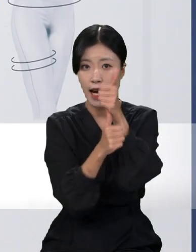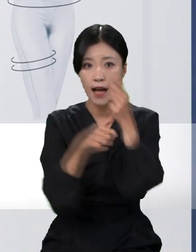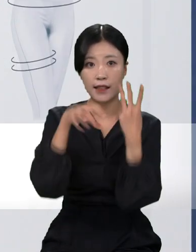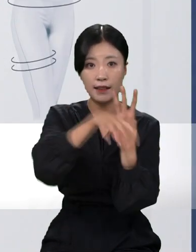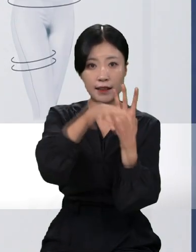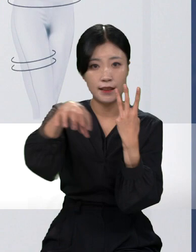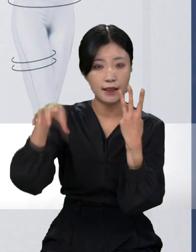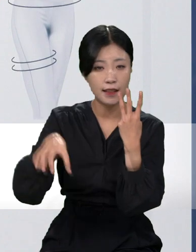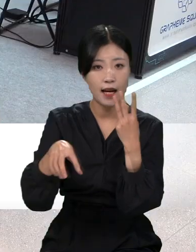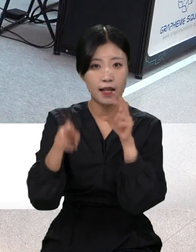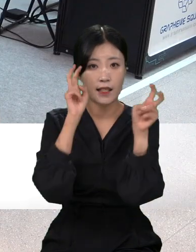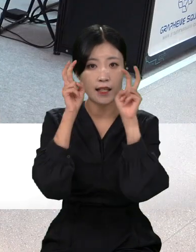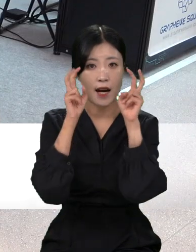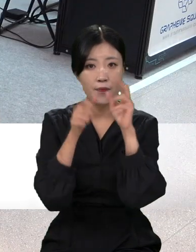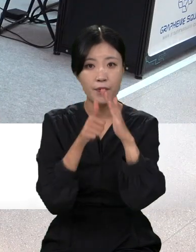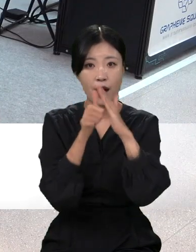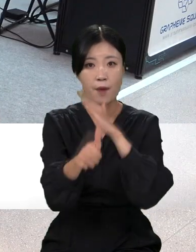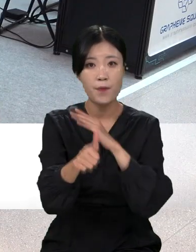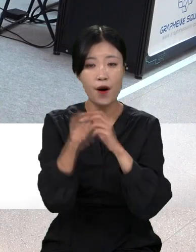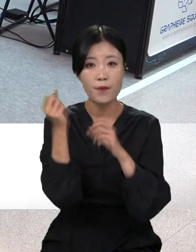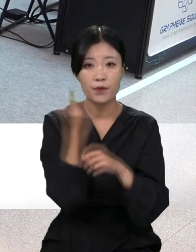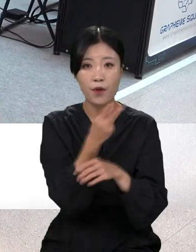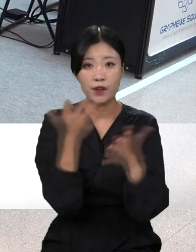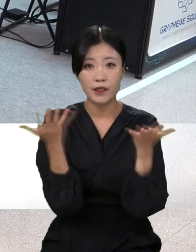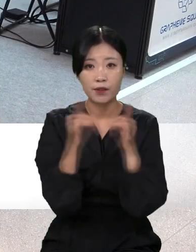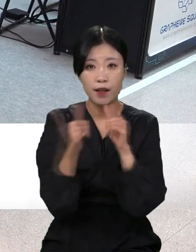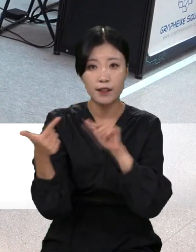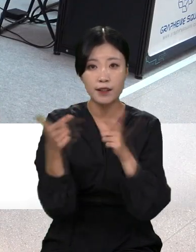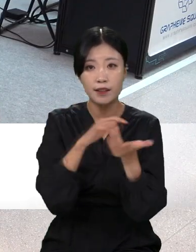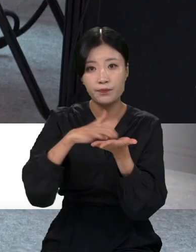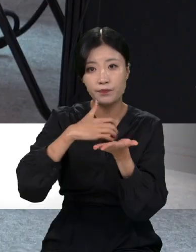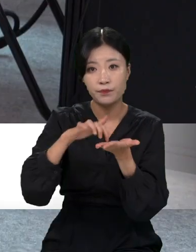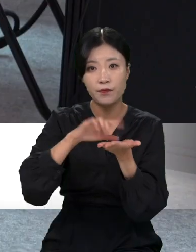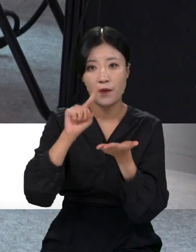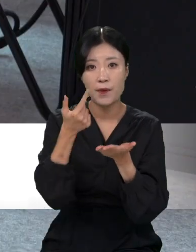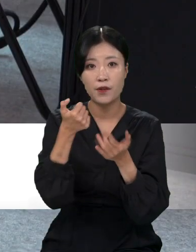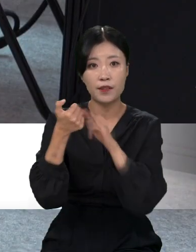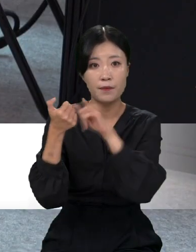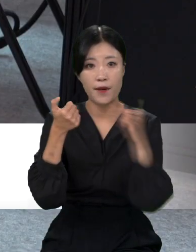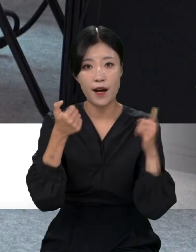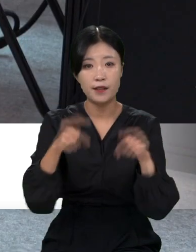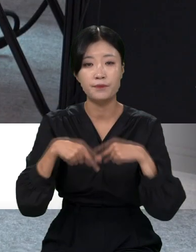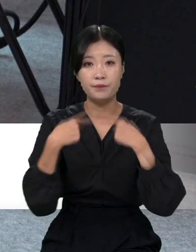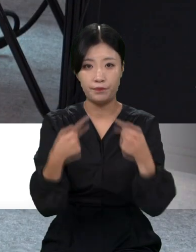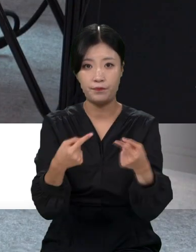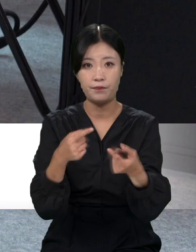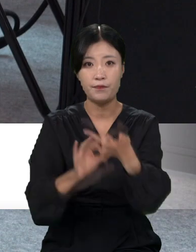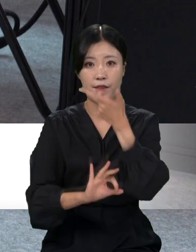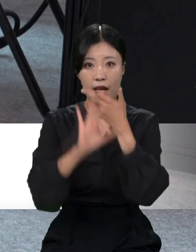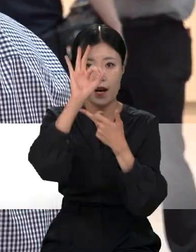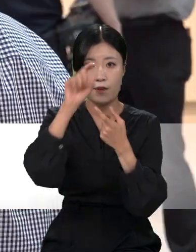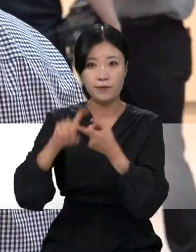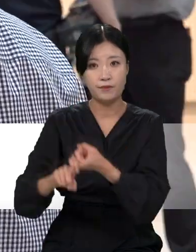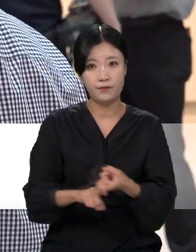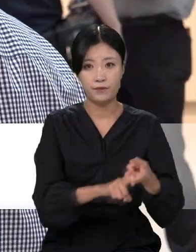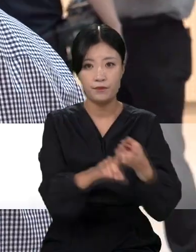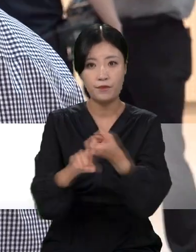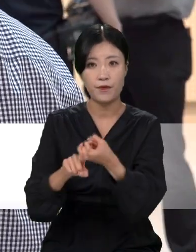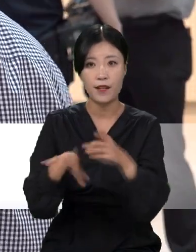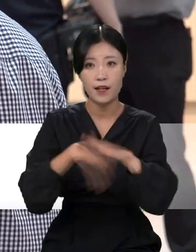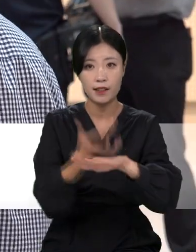경제부시장, 세도시 벤처창업기업 대표 및 임직원 등 150여 명이 참석한 가운데 해오름